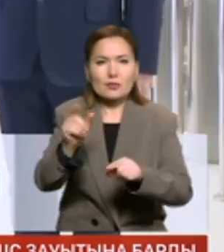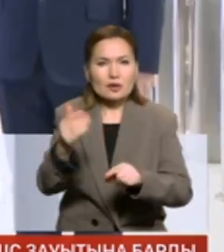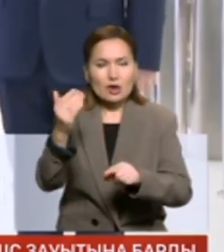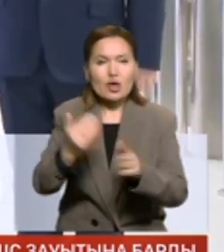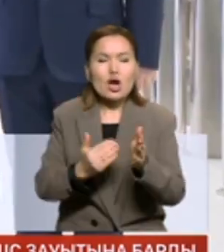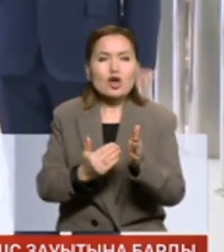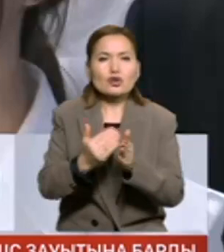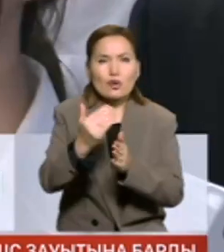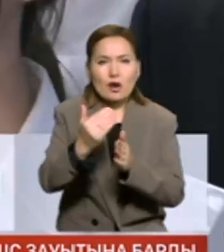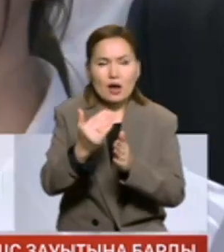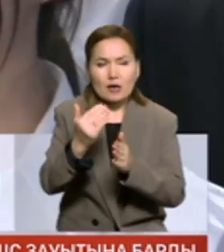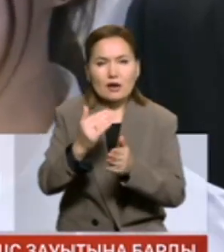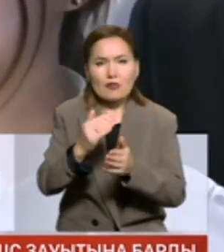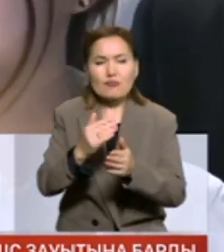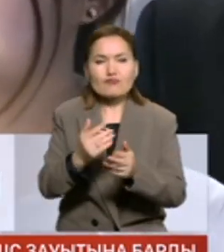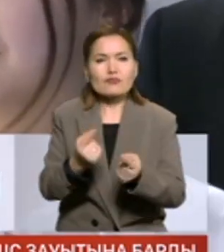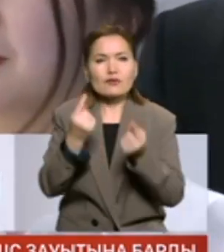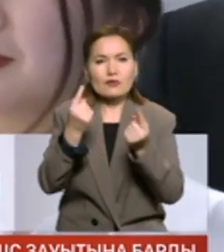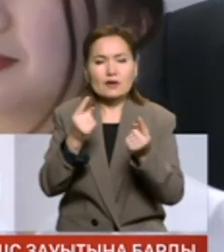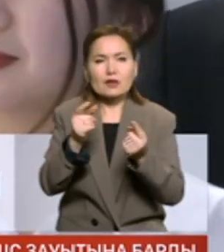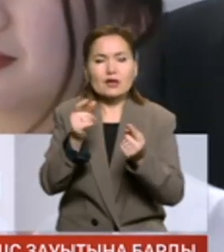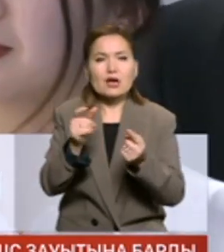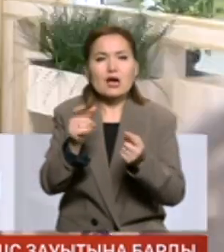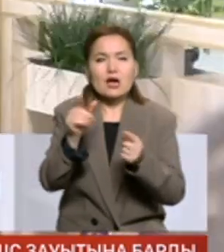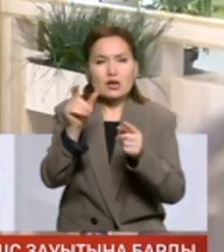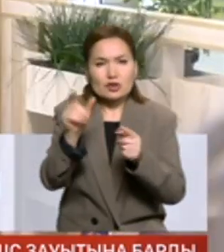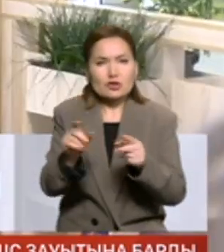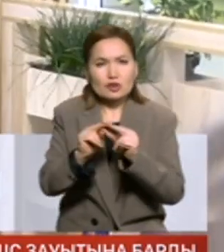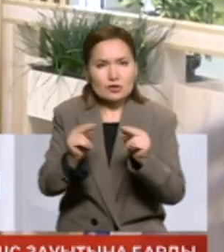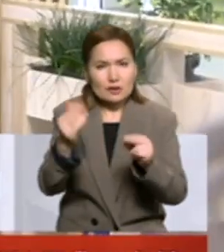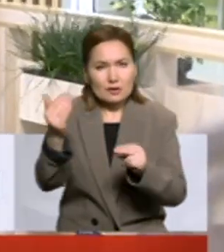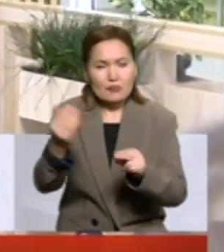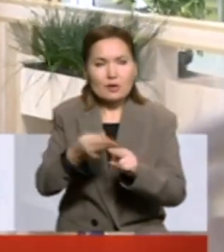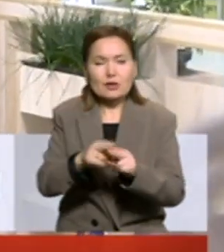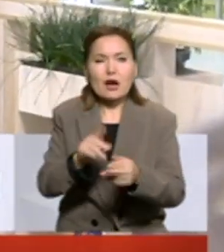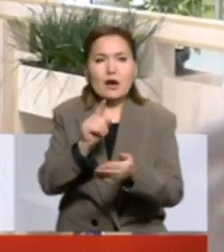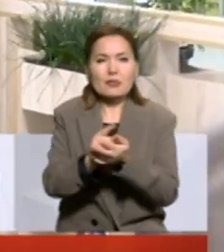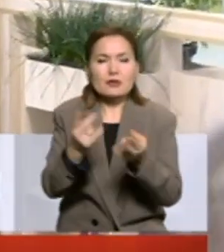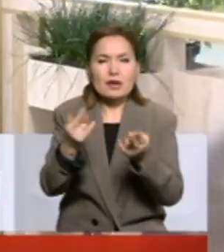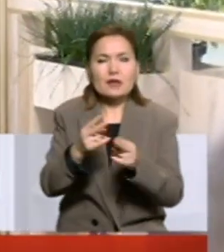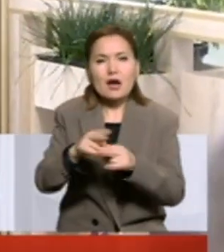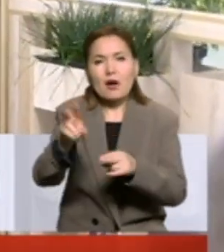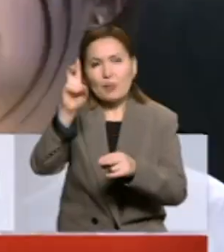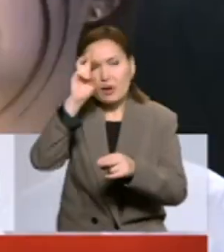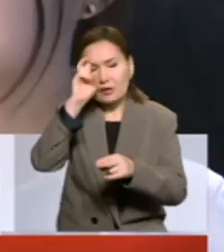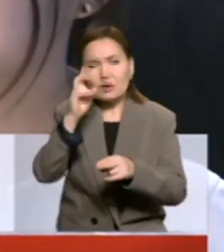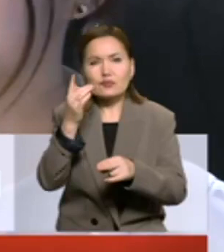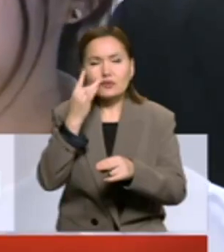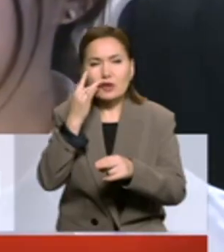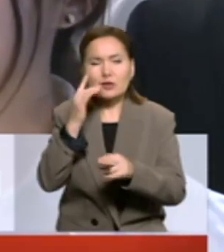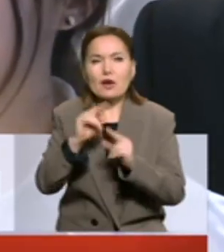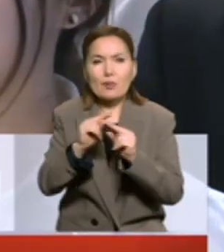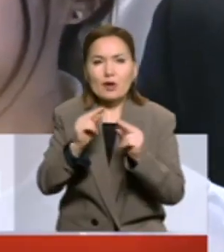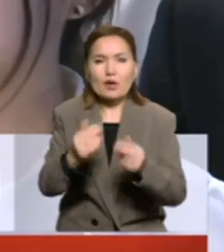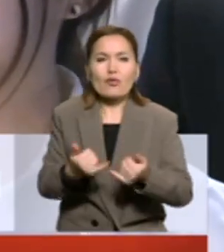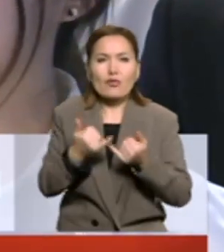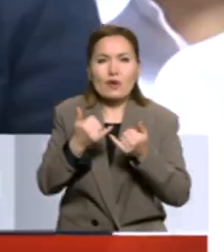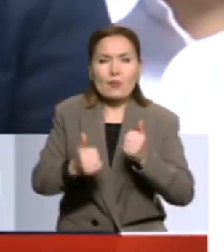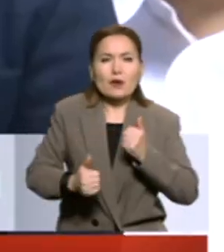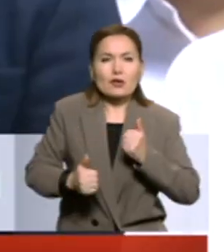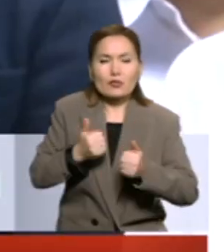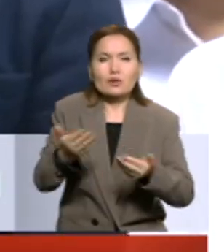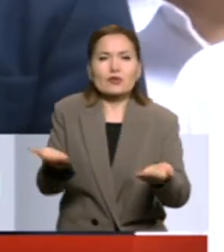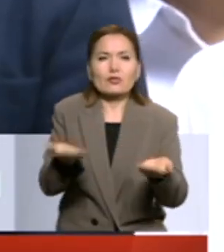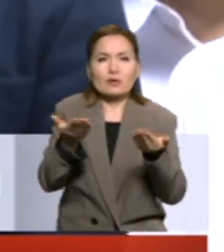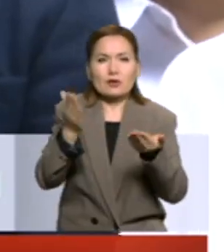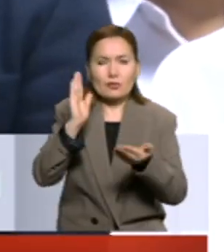жоғары ұғым. Үкімет, жалпы мемлекет ұстаздардың мәртебесін әрі қарай көтереді.